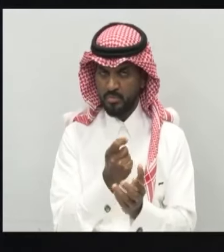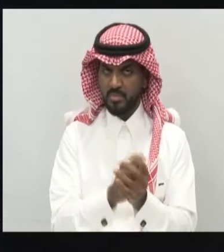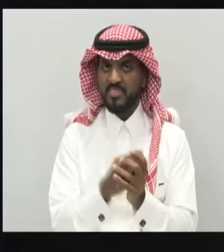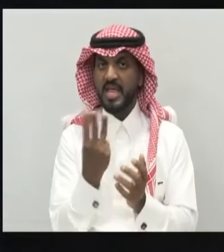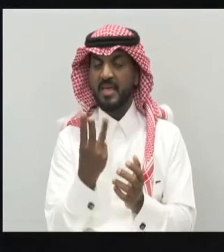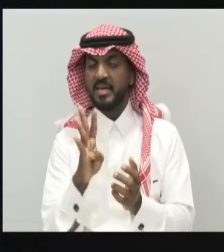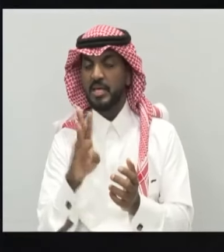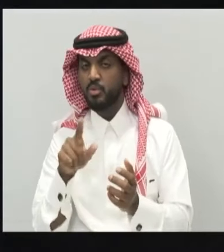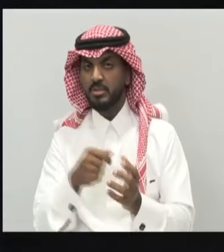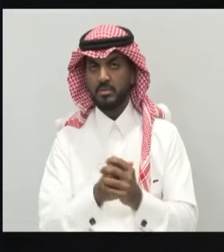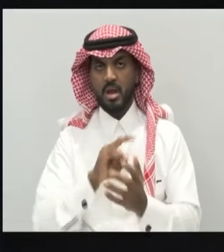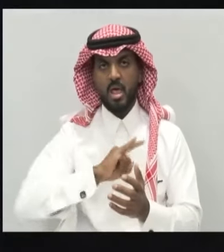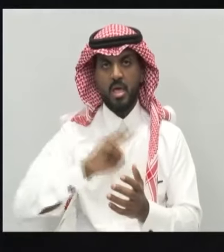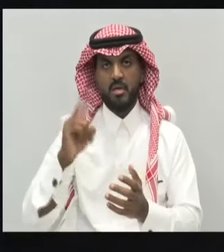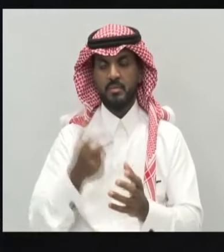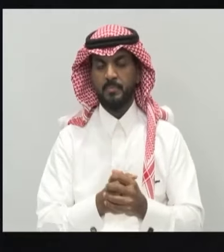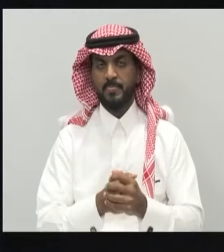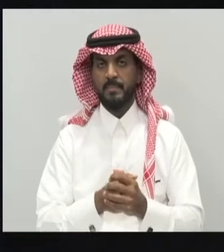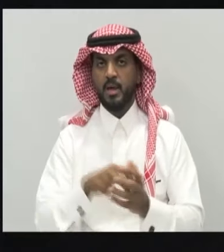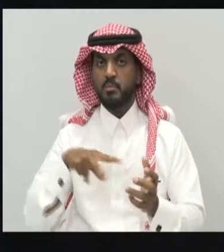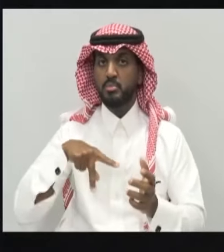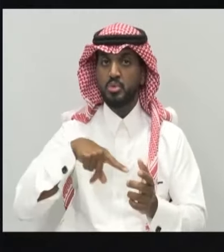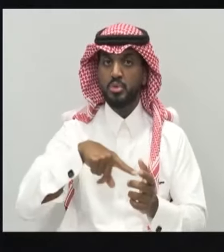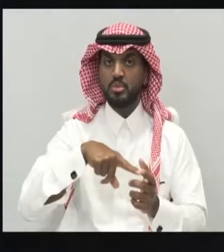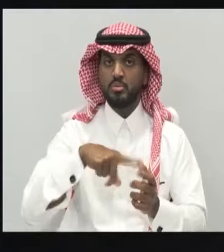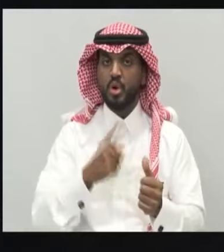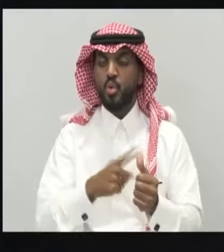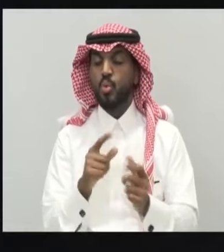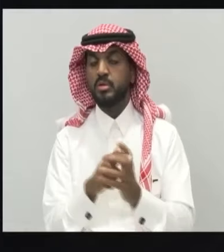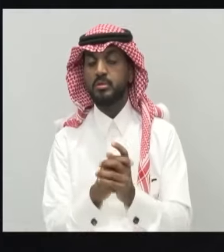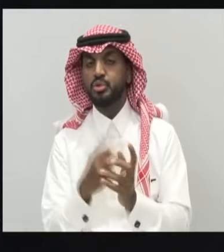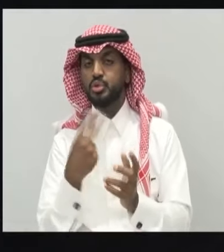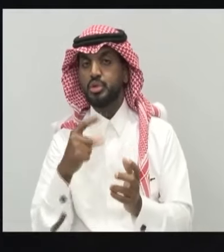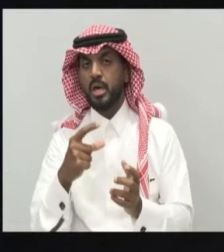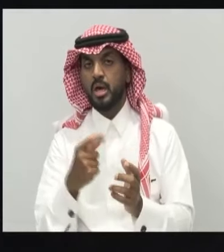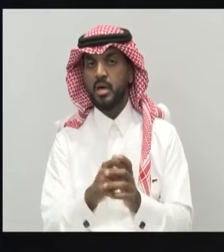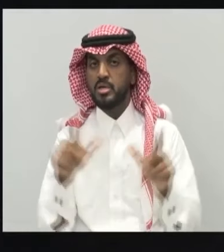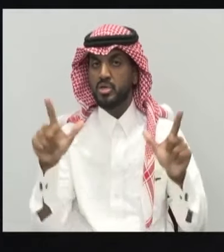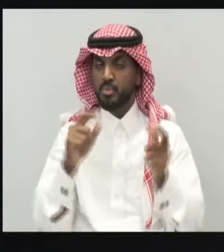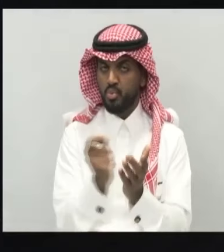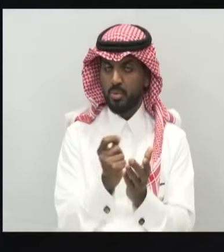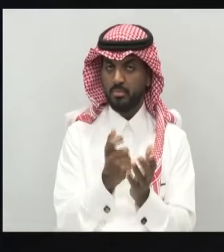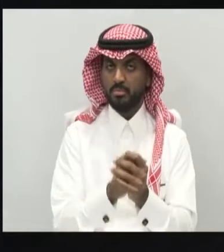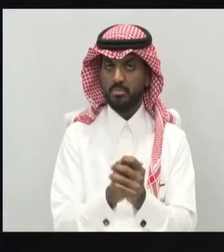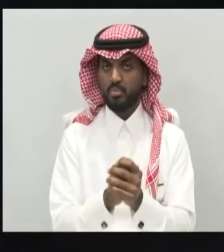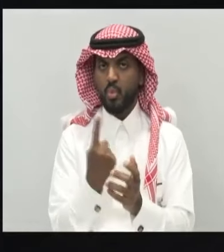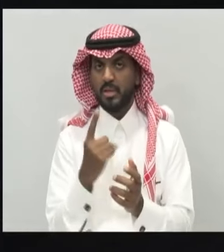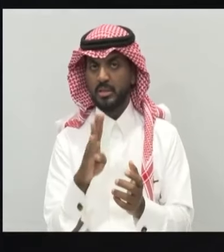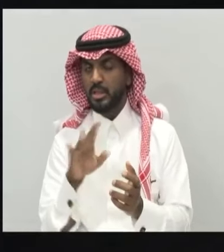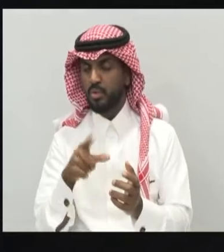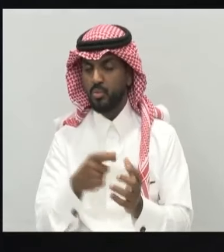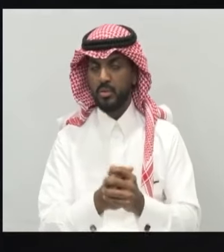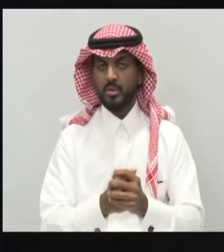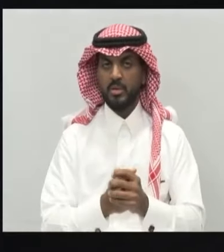مت لا غير منطقي اني بمشي من اول السبوره لمده 20 دقيقه وانا امشي حتى اوصل 1 كيلو هنا